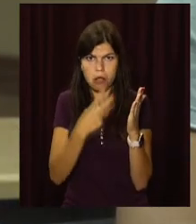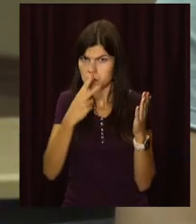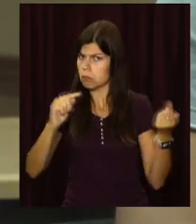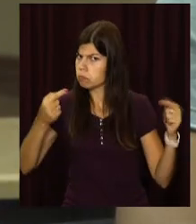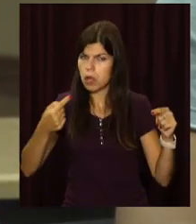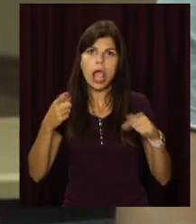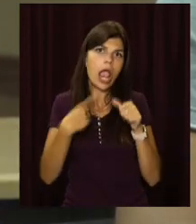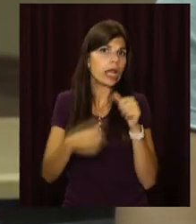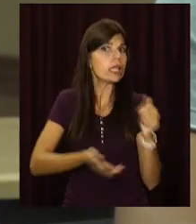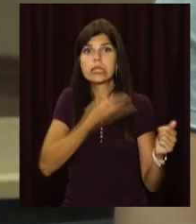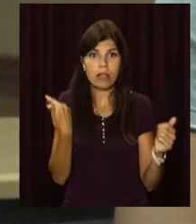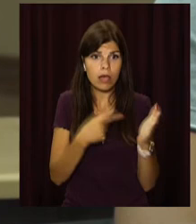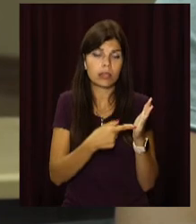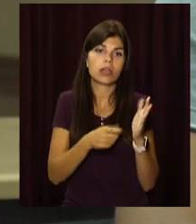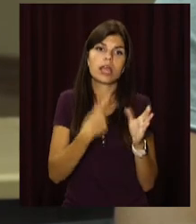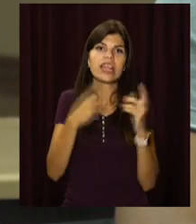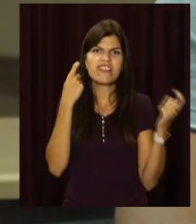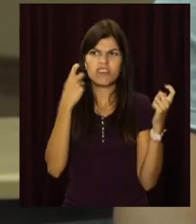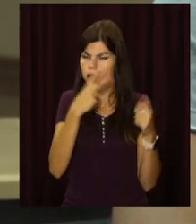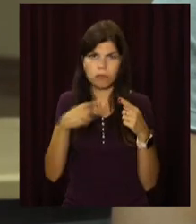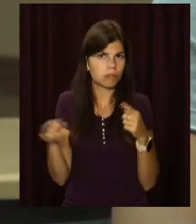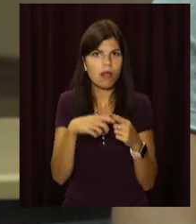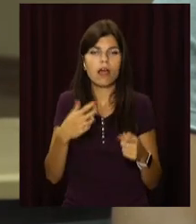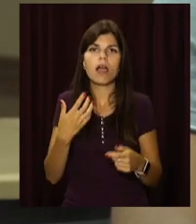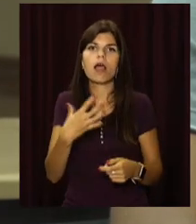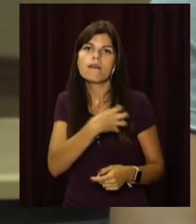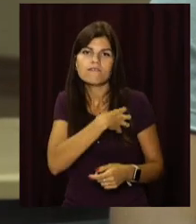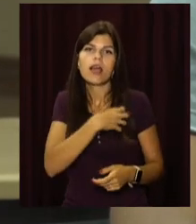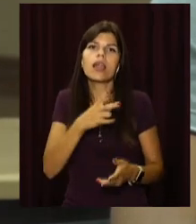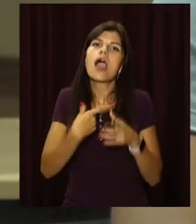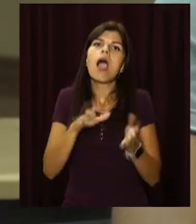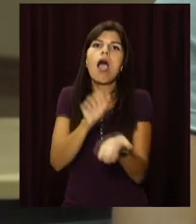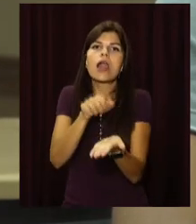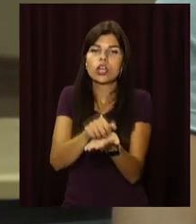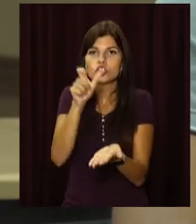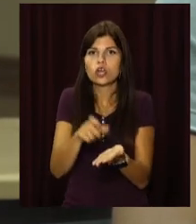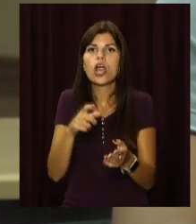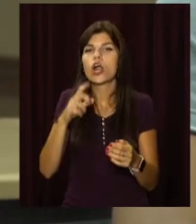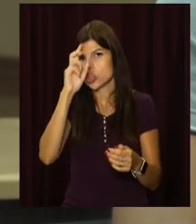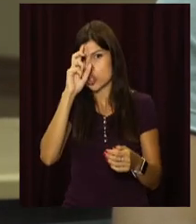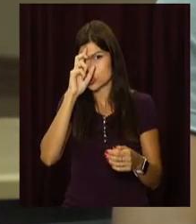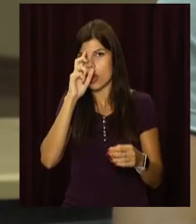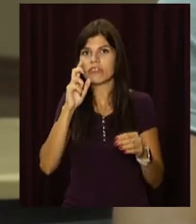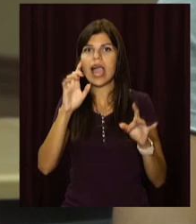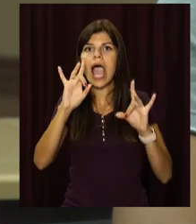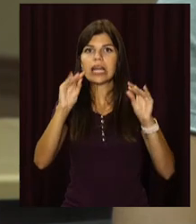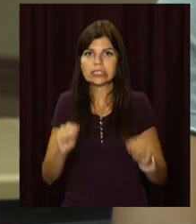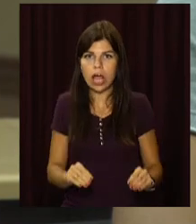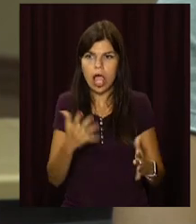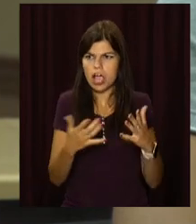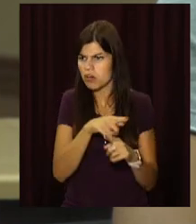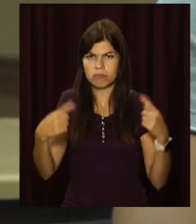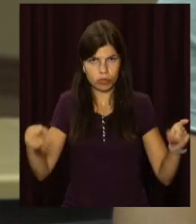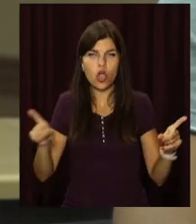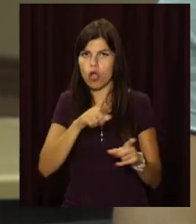або відсутні, суперечать тим даним, які подаються власникам або орендарем, у державній реєстрації буде відмовлено.